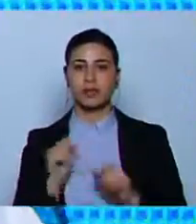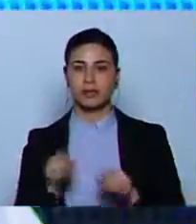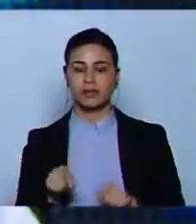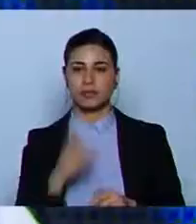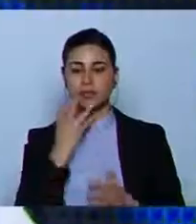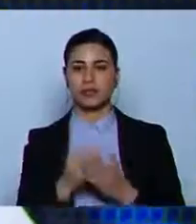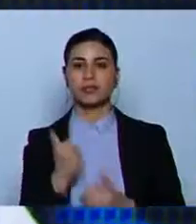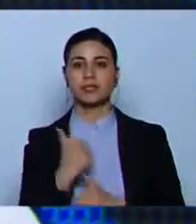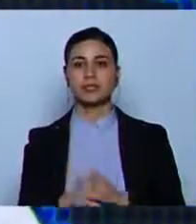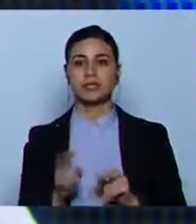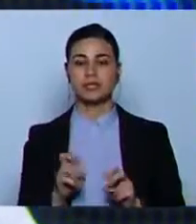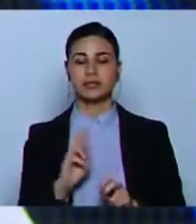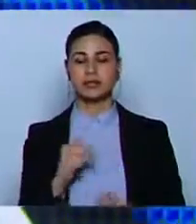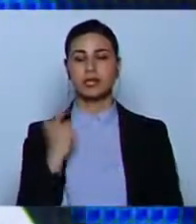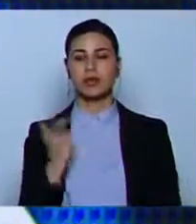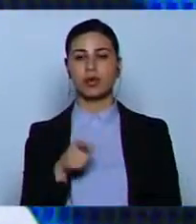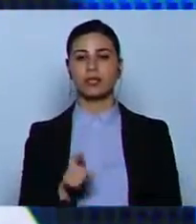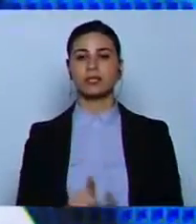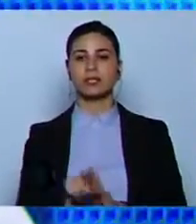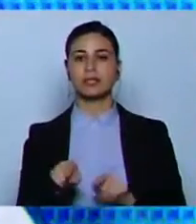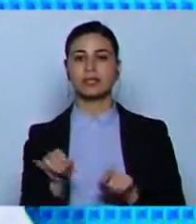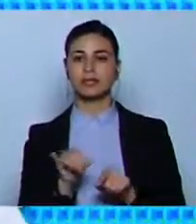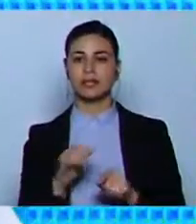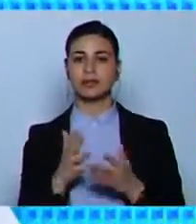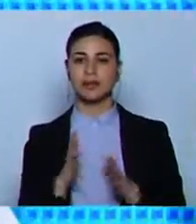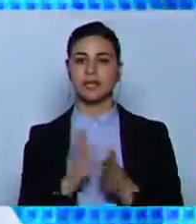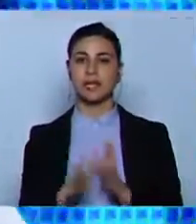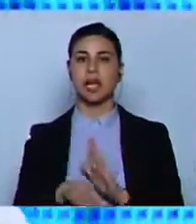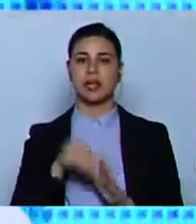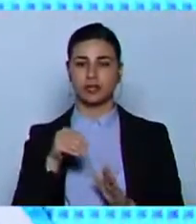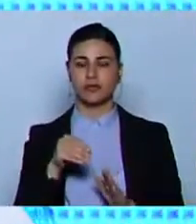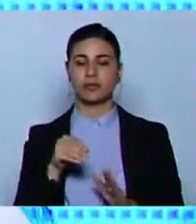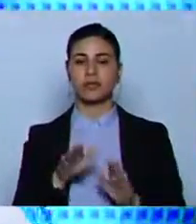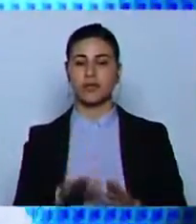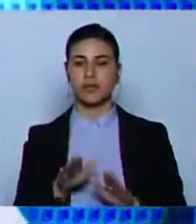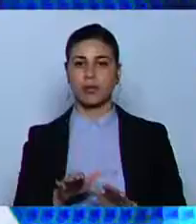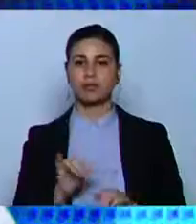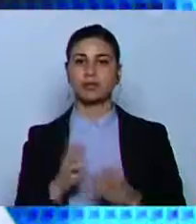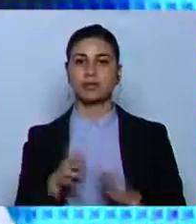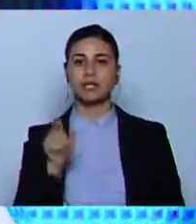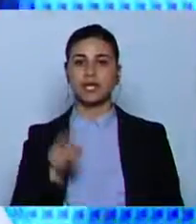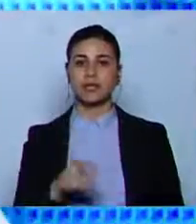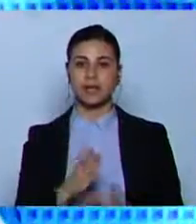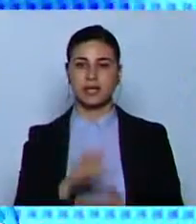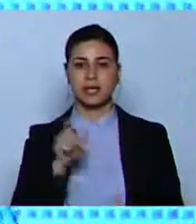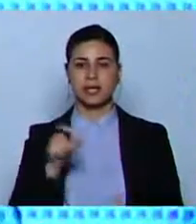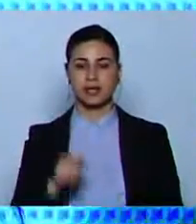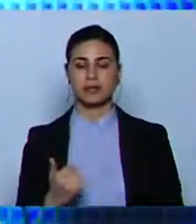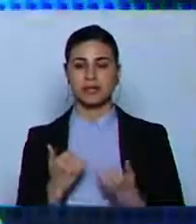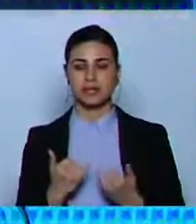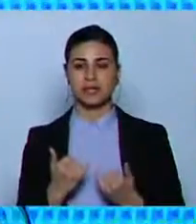ჩემთვის დეცენტრალიზაცია და დემოკრატია იწყება იქ, სადაც მეტი არჩევითი თანამდებობა, იქ, სადაც მეტი ადამიანია მოსახლეობის